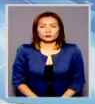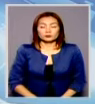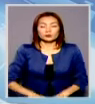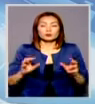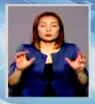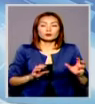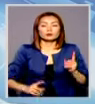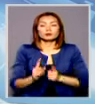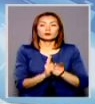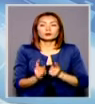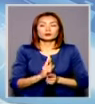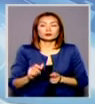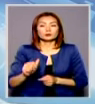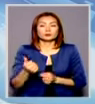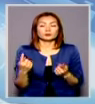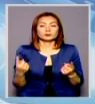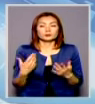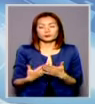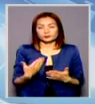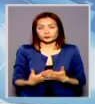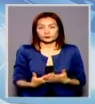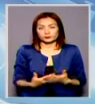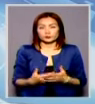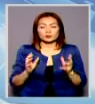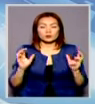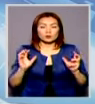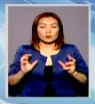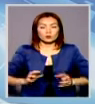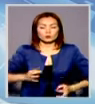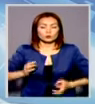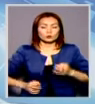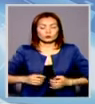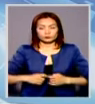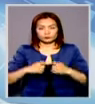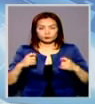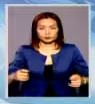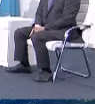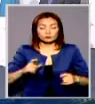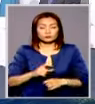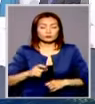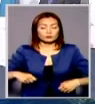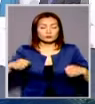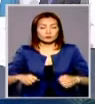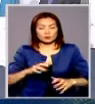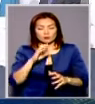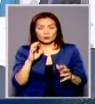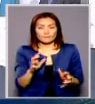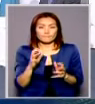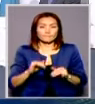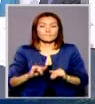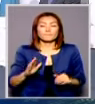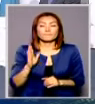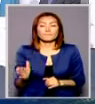Ата заңға енгізіліп отырған ең ірі өзгерістердің бірі бұл конституциялық сотты құру. Осылайша тұрғындардың құқығын қорғау тетігі